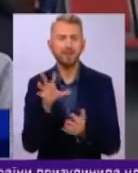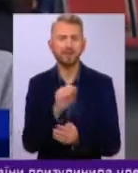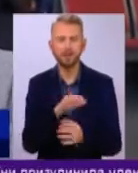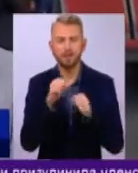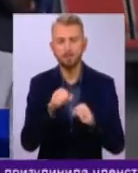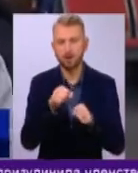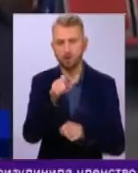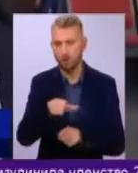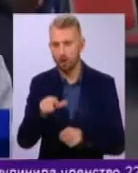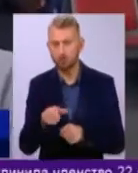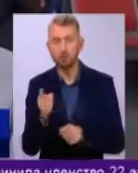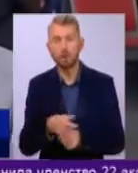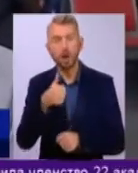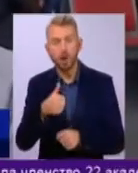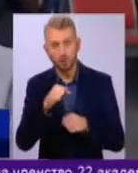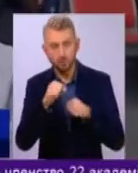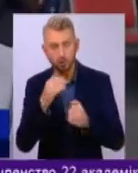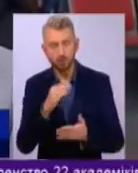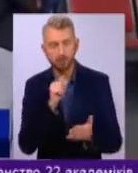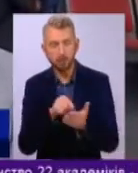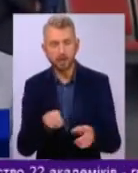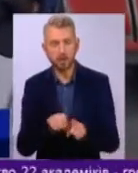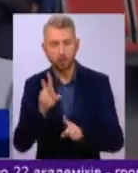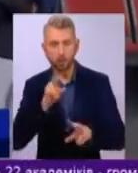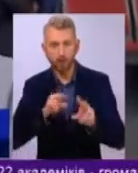боксерам, причем хорошим боксерам не всем выпадает такой шанс